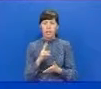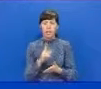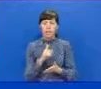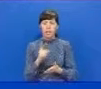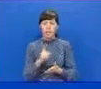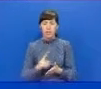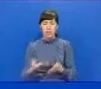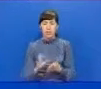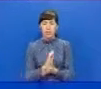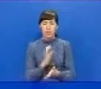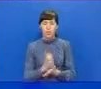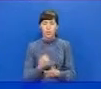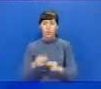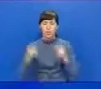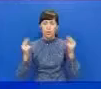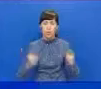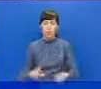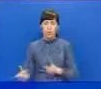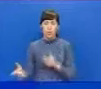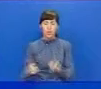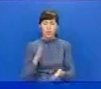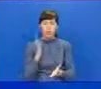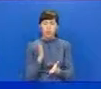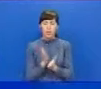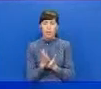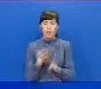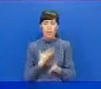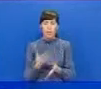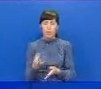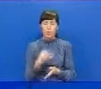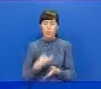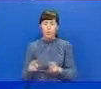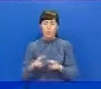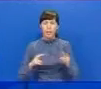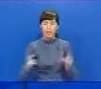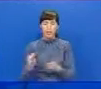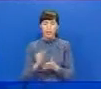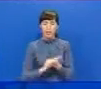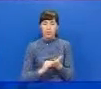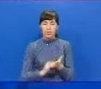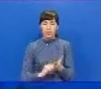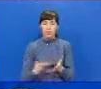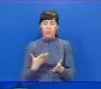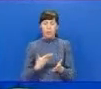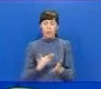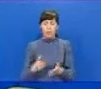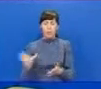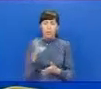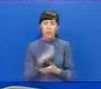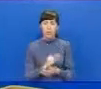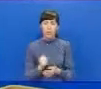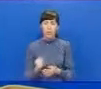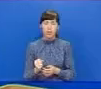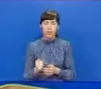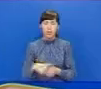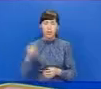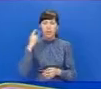журналды шығардық. Бұл журналдың бағыты біздің облыстағы әдебиетті жалпы облыстағы емес, біздің жалпы Алаштың